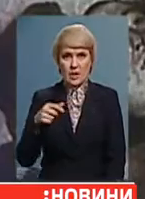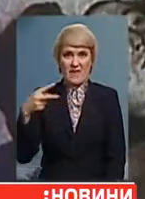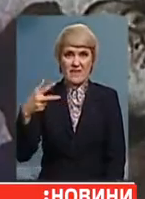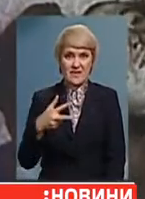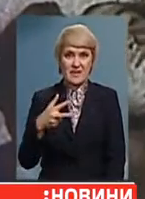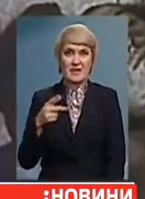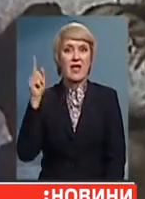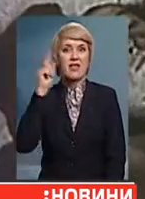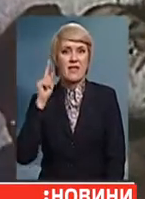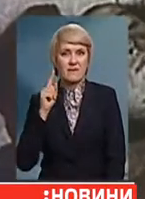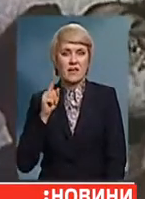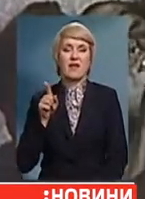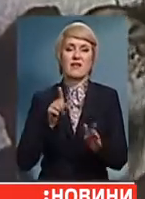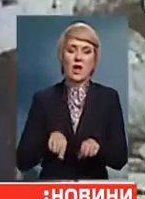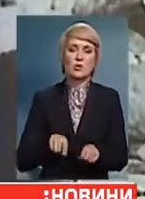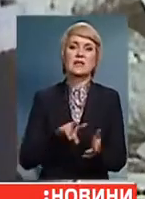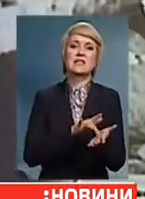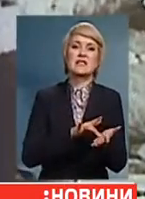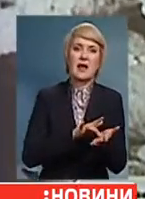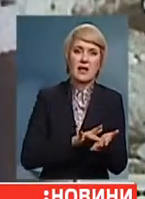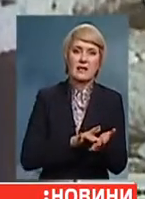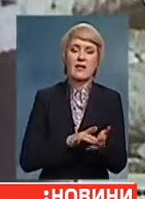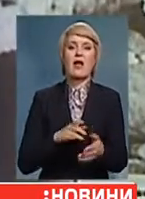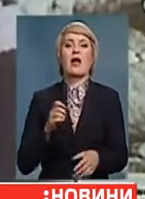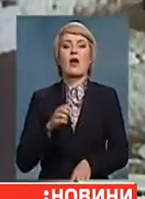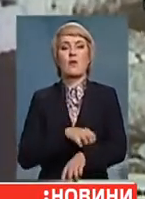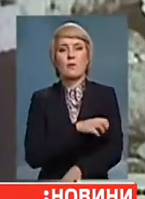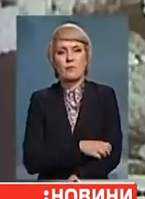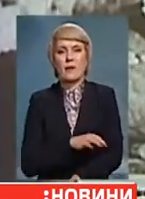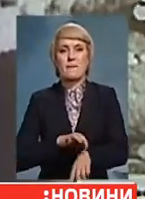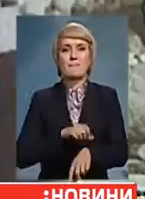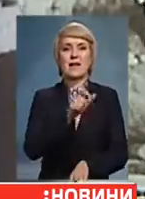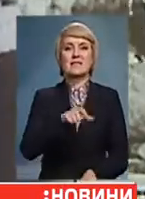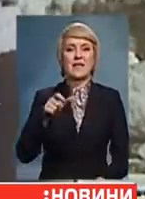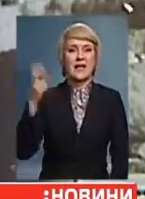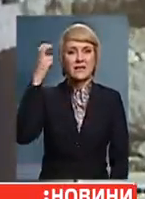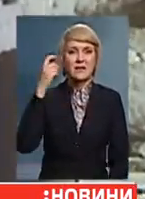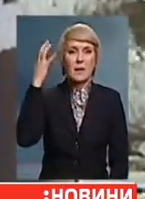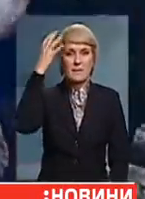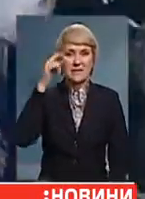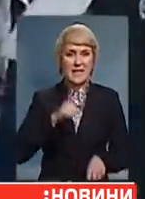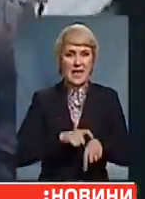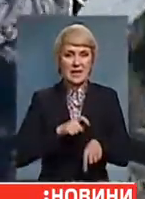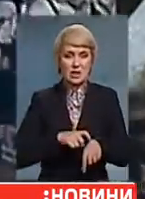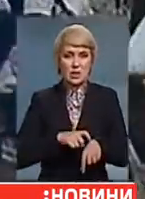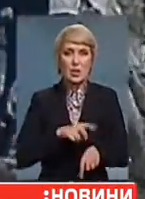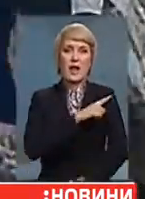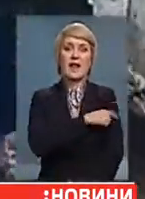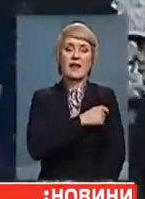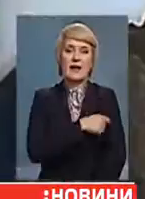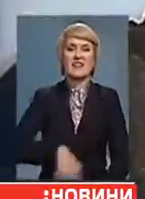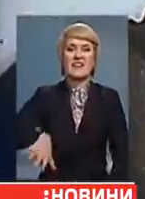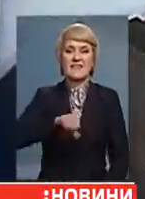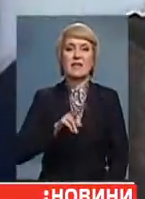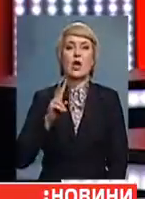цигани, українські націоналісти, радянські військовополонені, пацієнти Київської психіатричної лікарні – всі, кого окупанти вважали ворогами